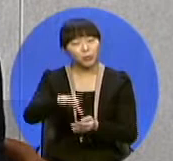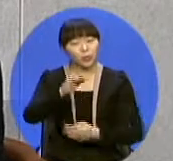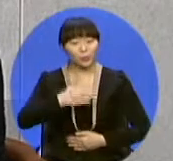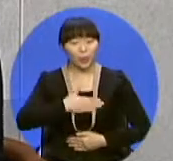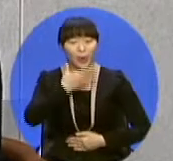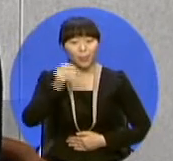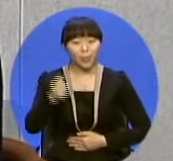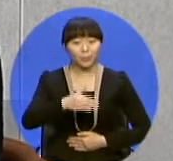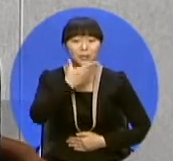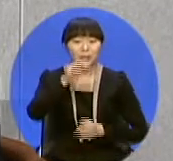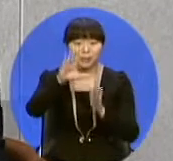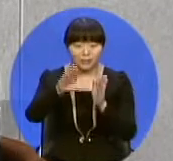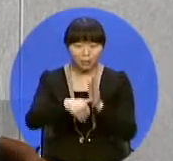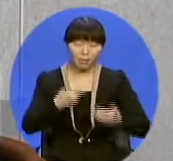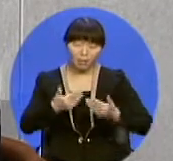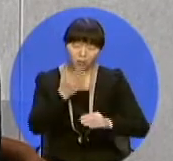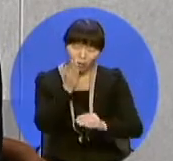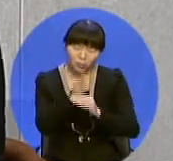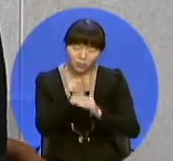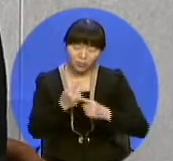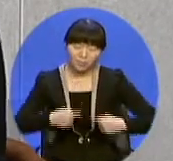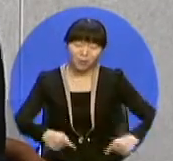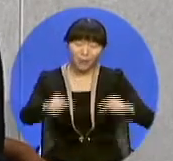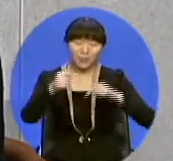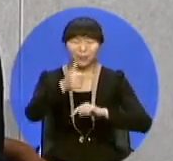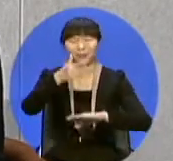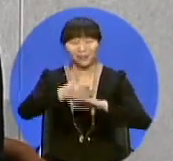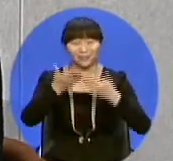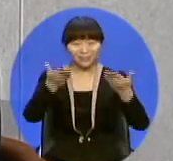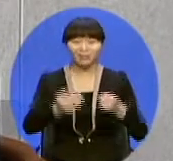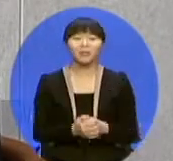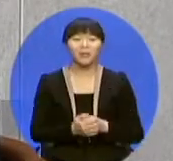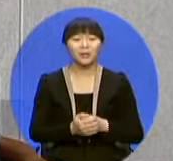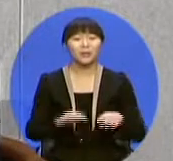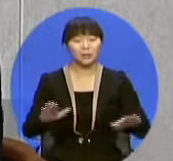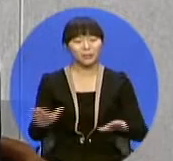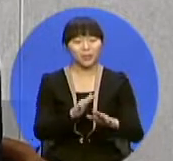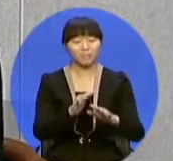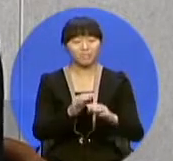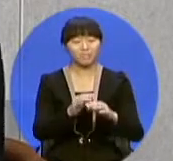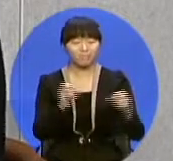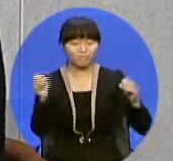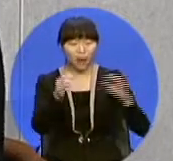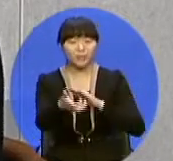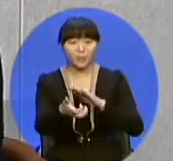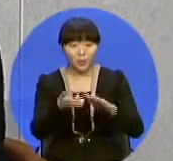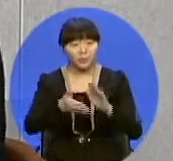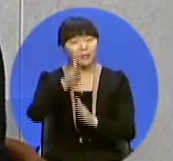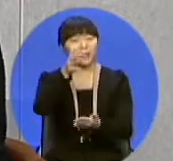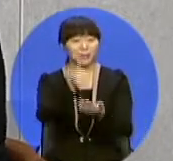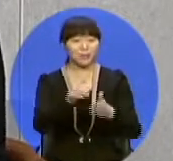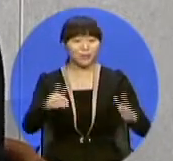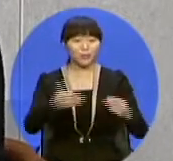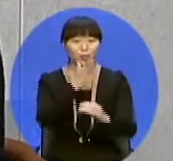저희 행복으로 가는 복지시대에 바쁘신 중에도 이렇게 출연해 주셔서 감사드리고요. 본격적으로 인터뷰를 하기에 앞서서